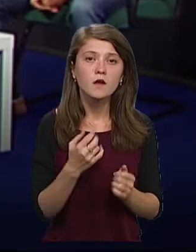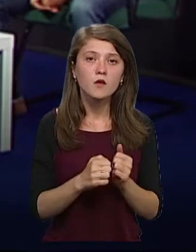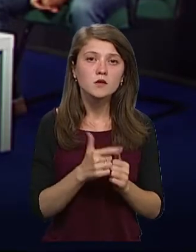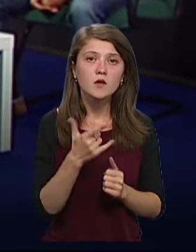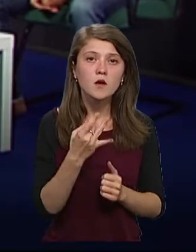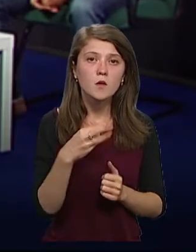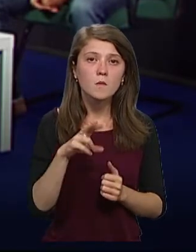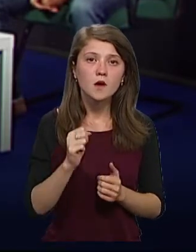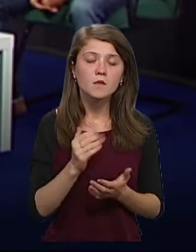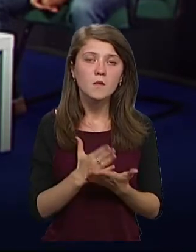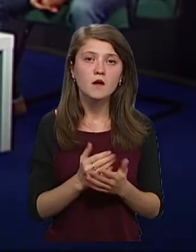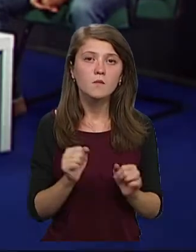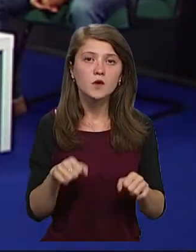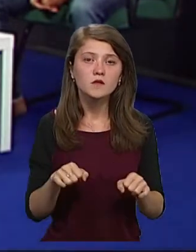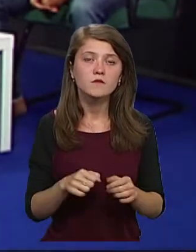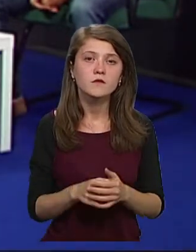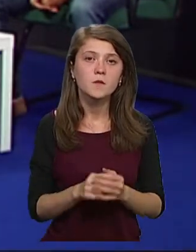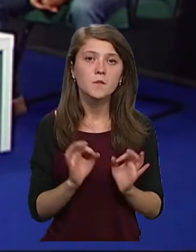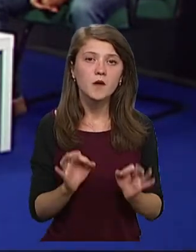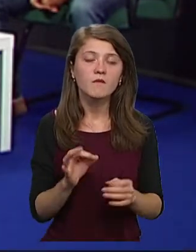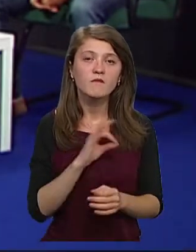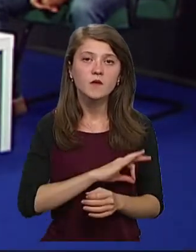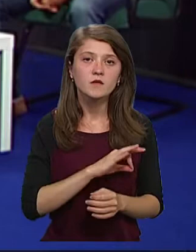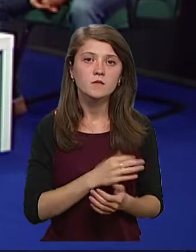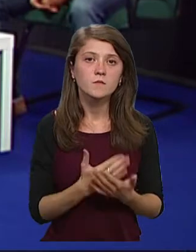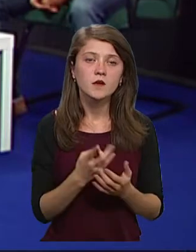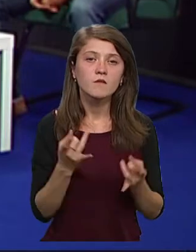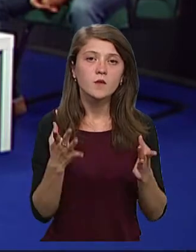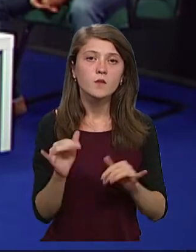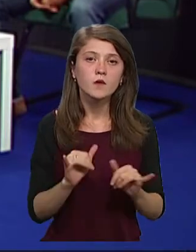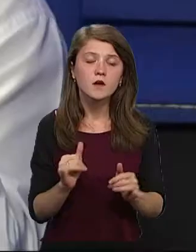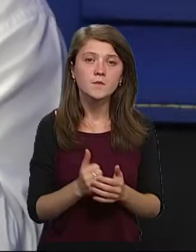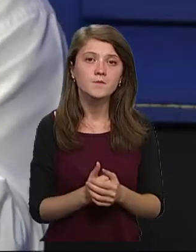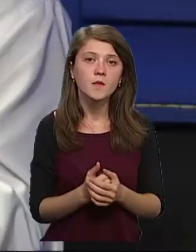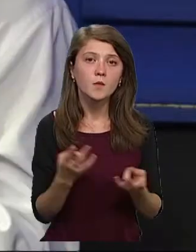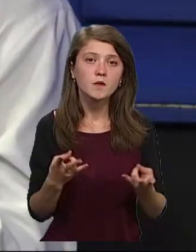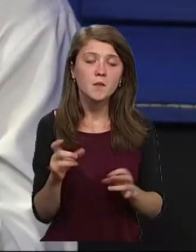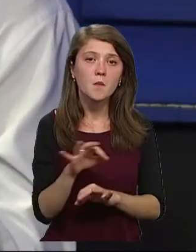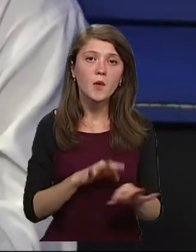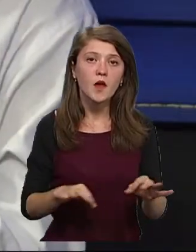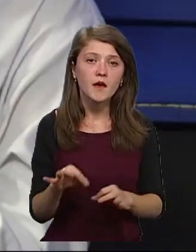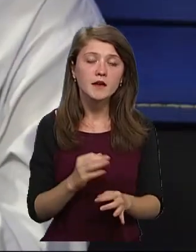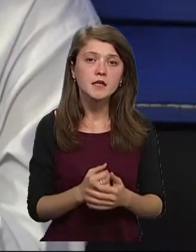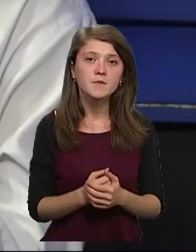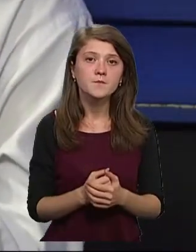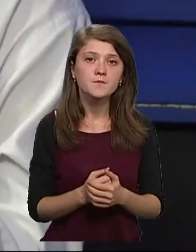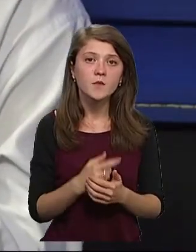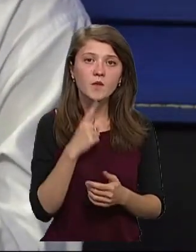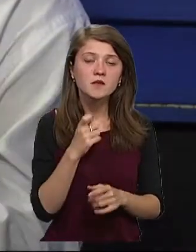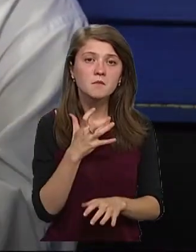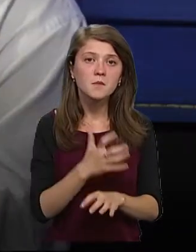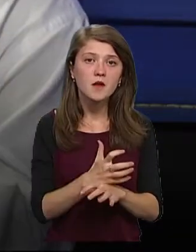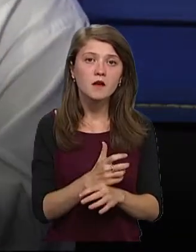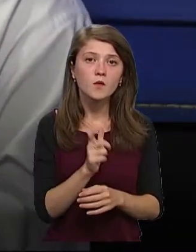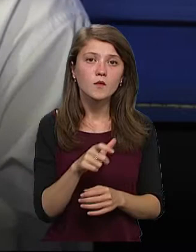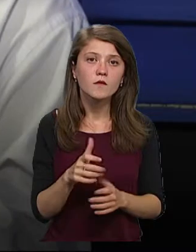має можливості їх ефективно використати. Куди їх використати? Насамперед це на розвиткові проекти. А на сьогоднішній день, коли ми говоримо за брак кадрів,